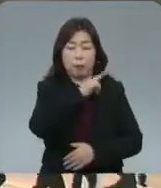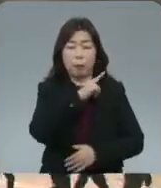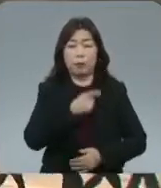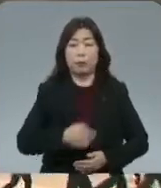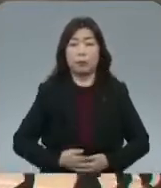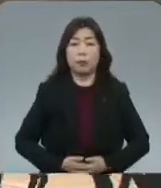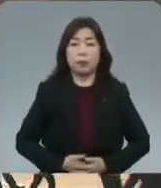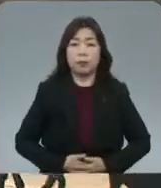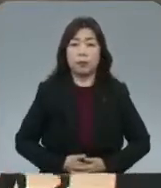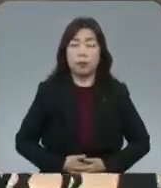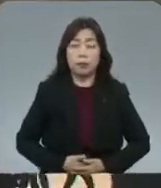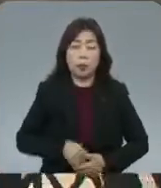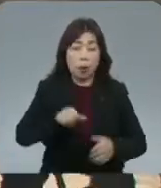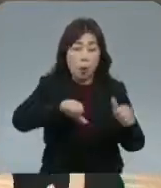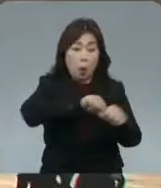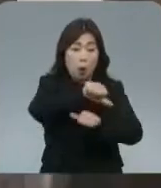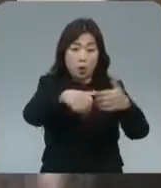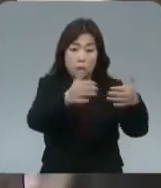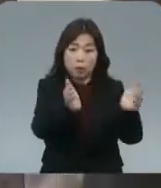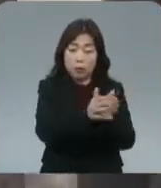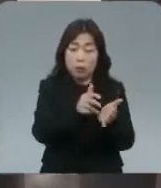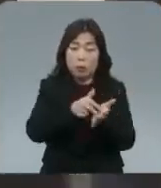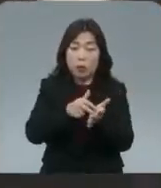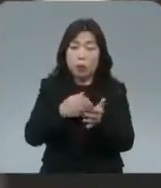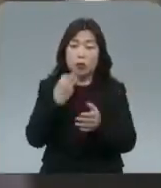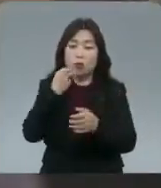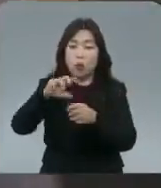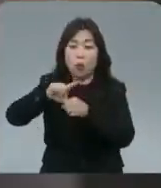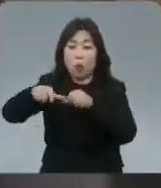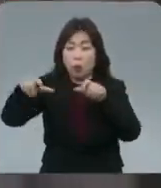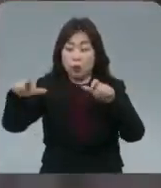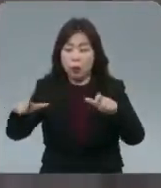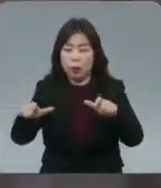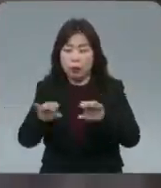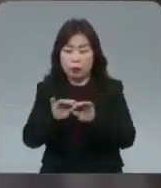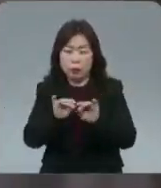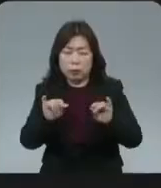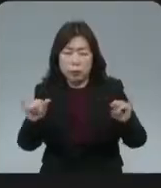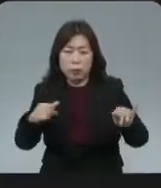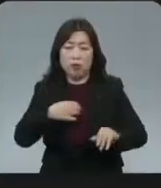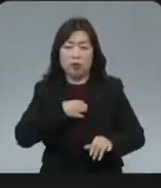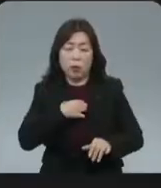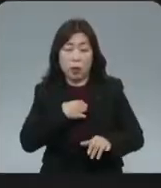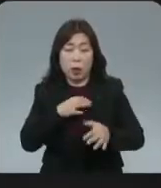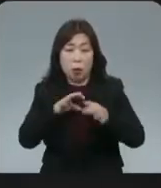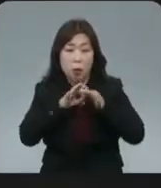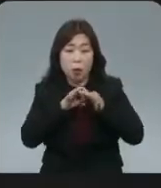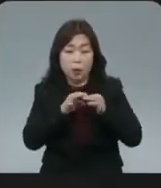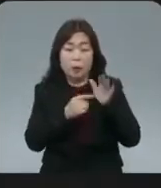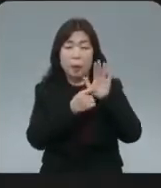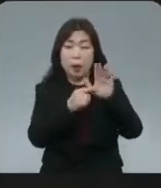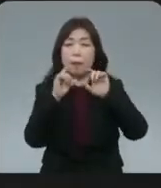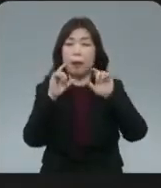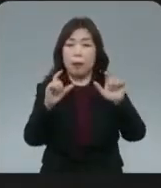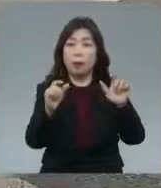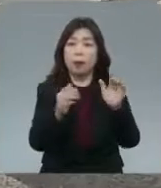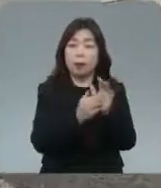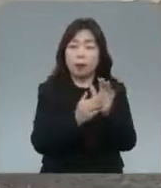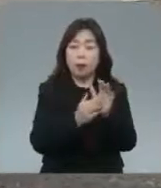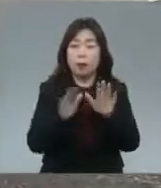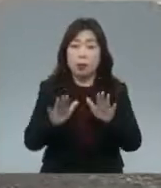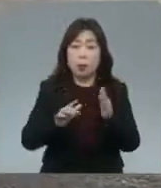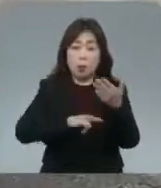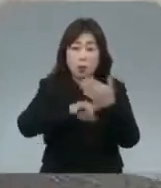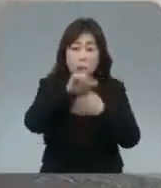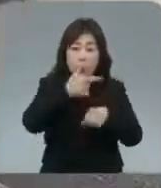систему кроме того объявлены и чрезвычайные меры по сокращению выбросов ограниченных флотация транспорта